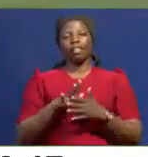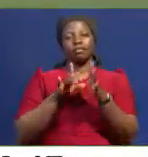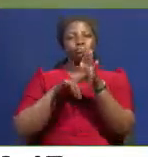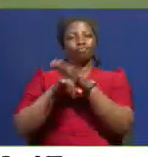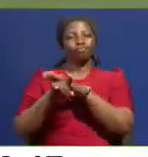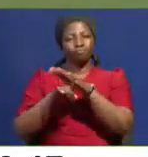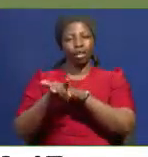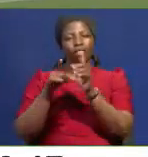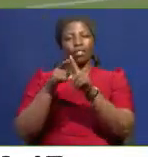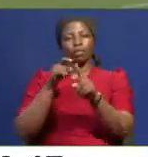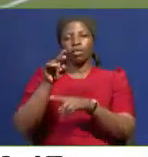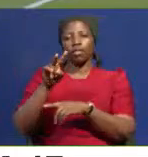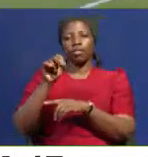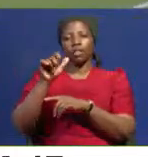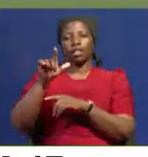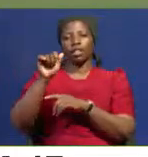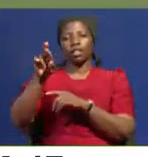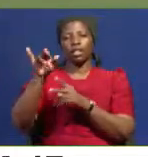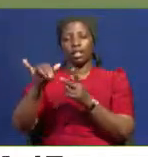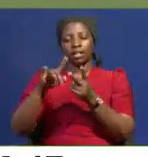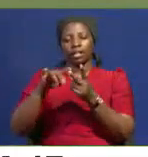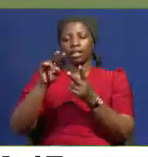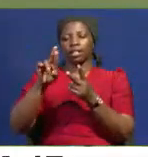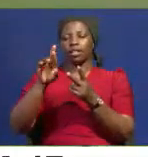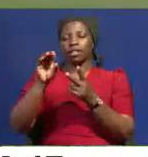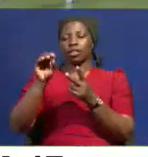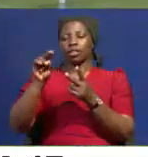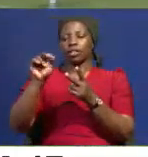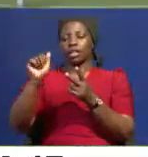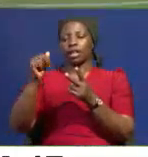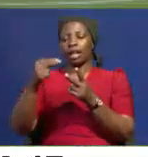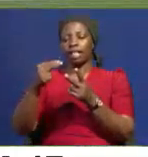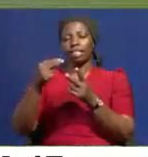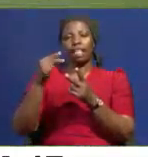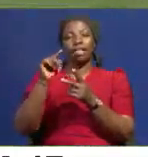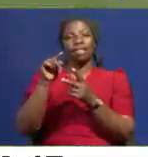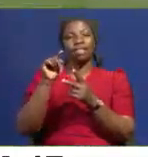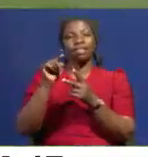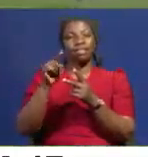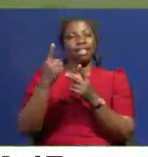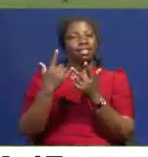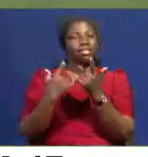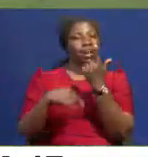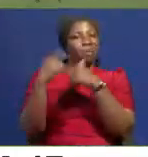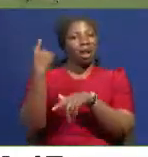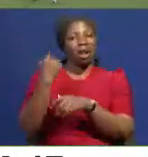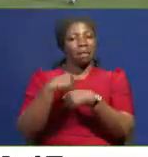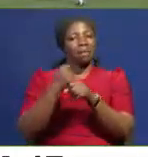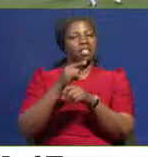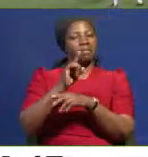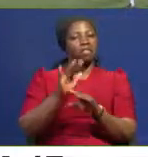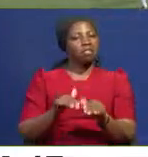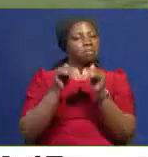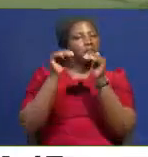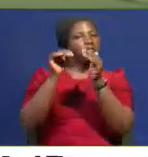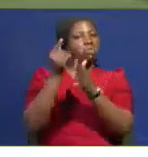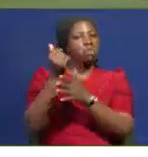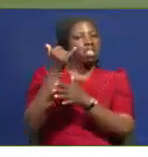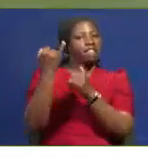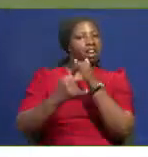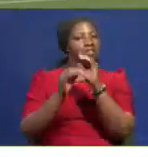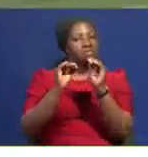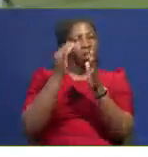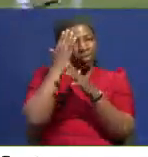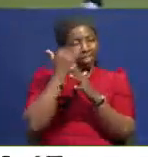Starlets yalifungwa na Valerie Nekesa na Lona Faith. Ushindi huo hata hivyo haukutosha kuwafuzisha kwa mechi za robo finali baada ya kupoteza mechi mbili za